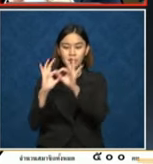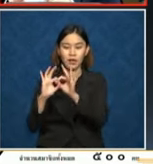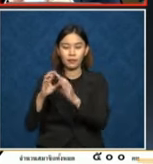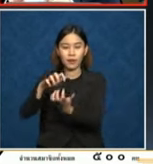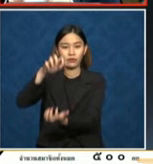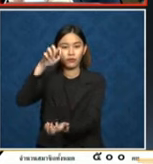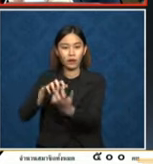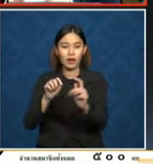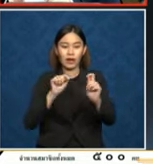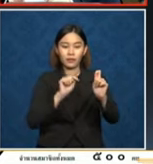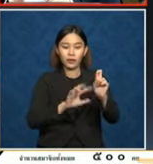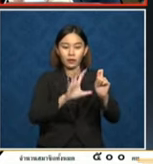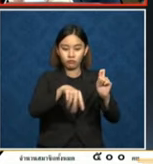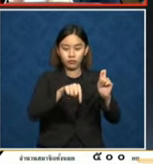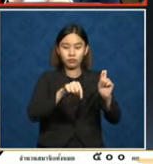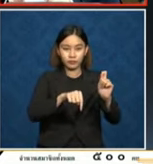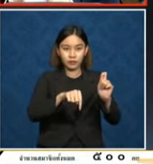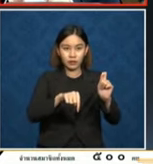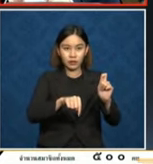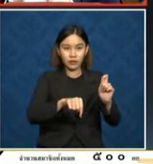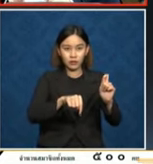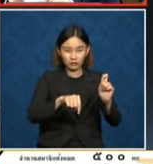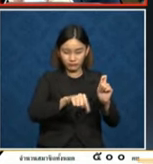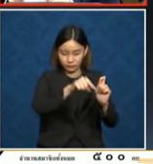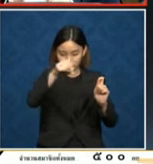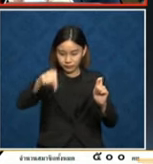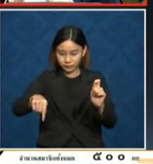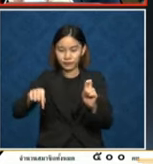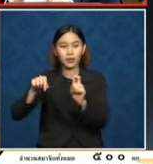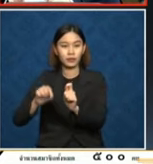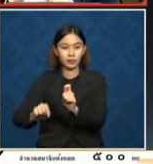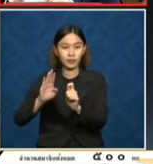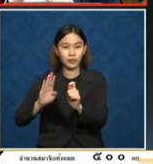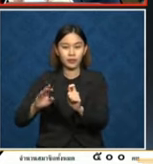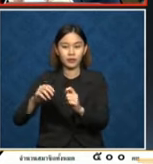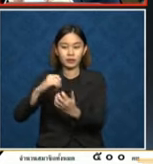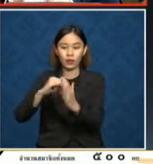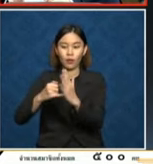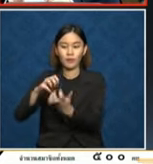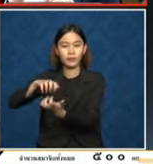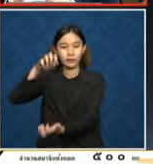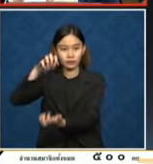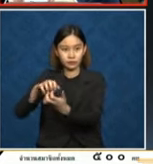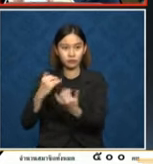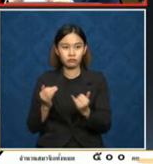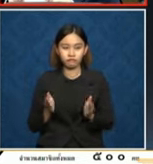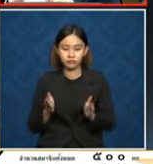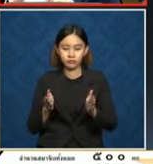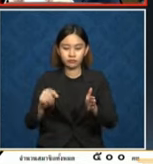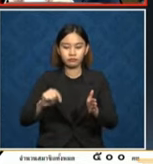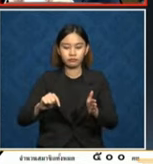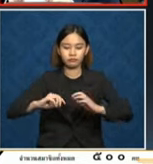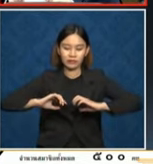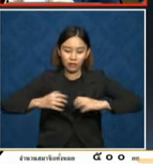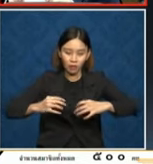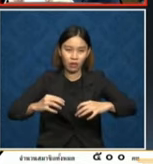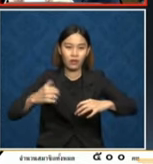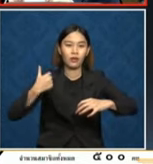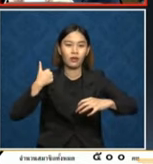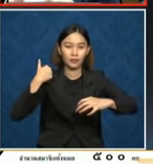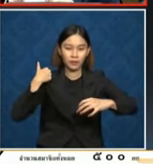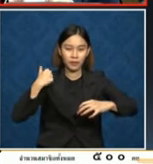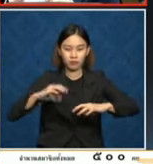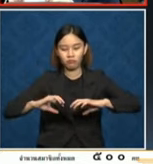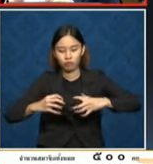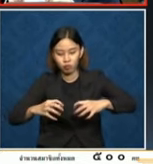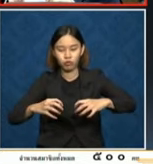อำเภอบรรพตพิสัยจังหวัดนครสวรรค์จนถึงอำเภอบึงนารางจังหวัดพิจิตรสภาพถนนชำรุดผิวแตกเกิดหลุ